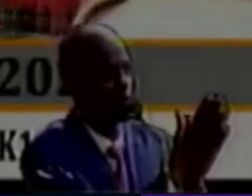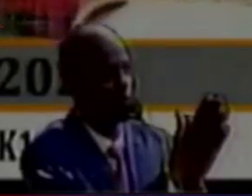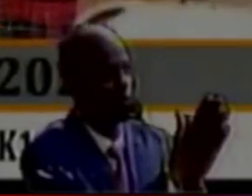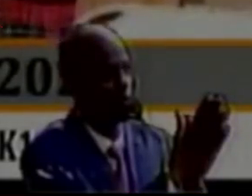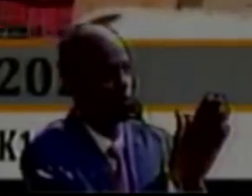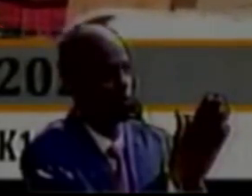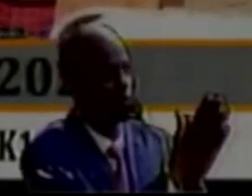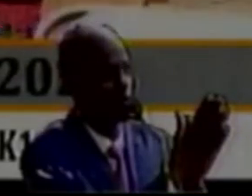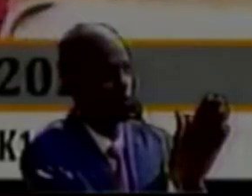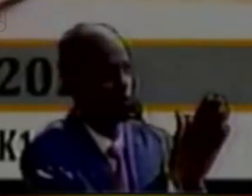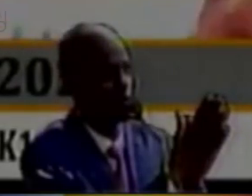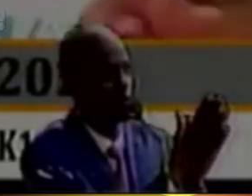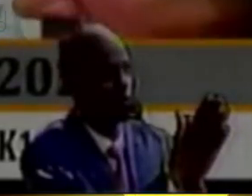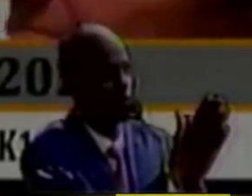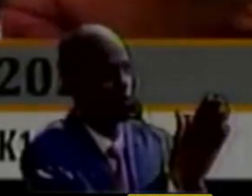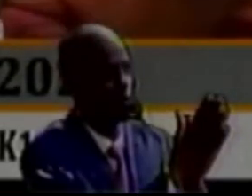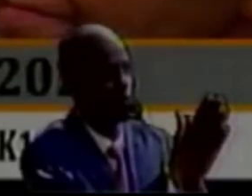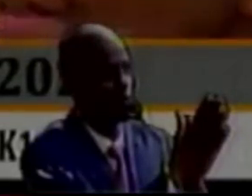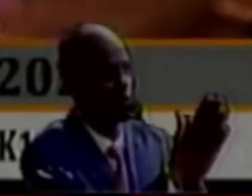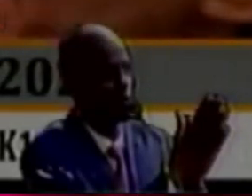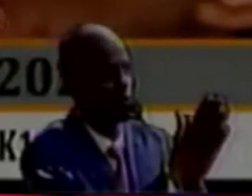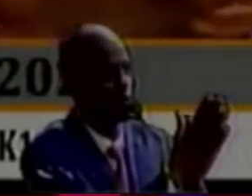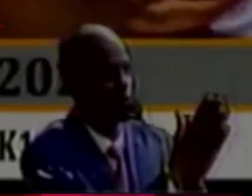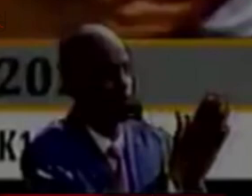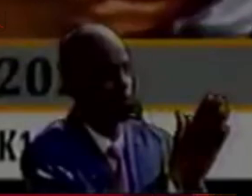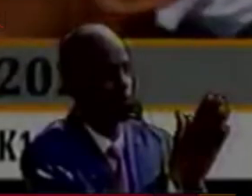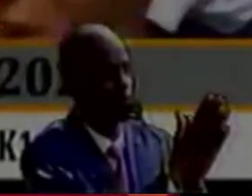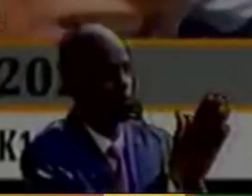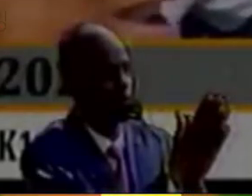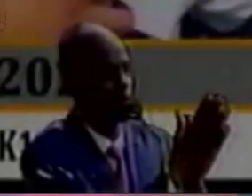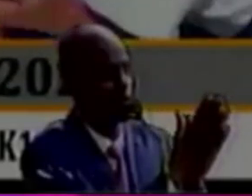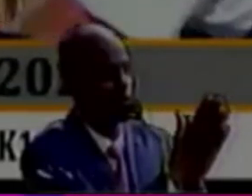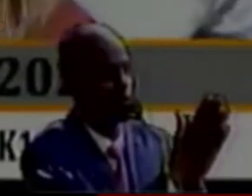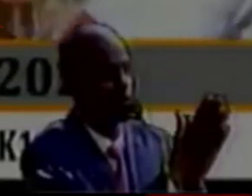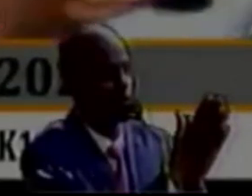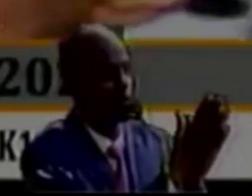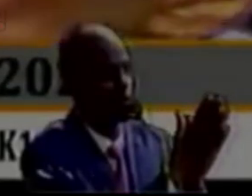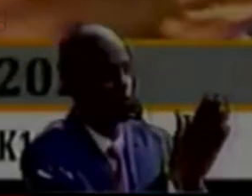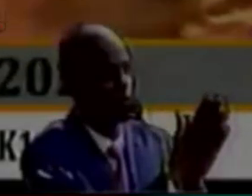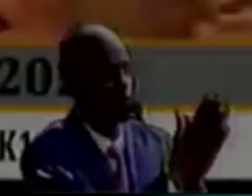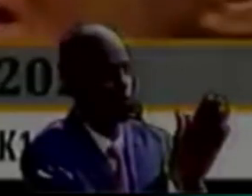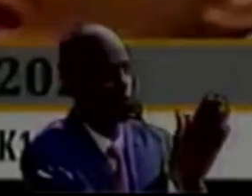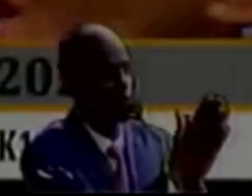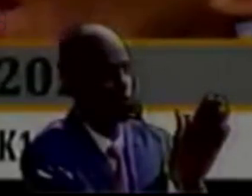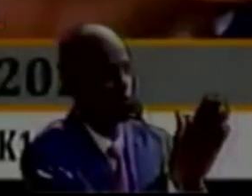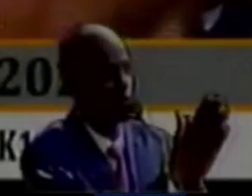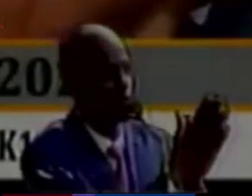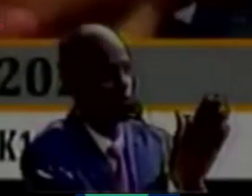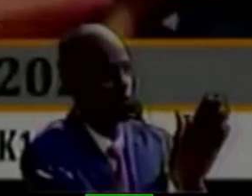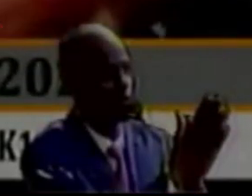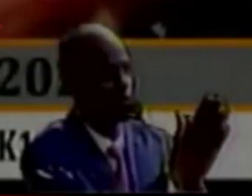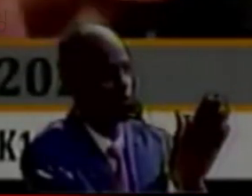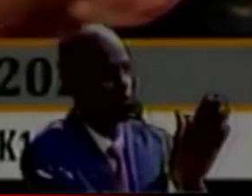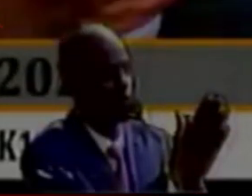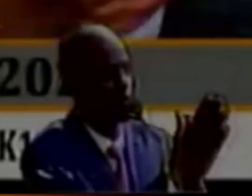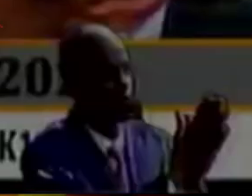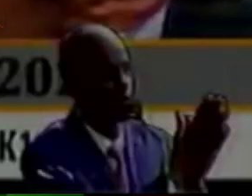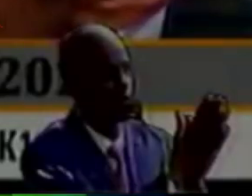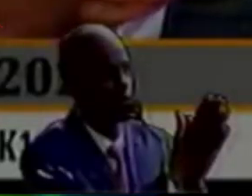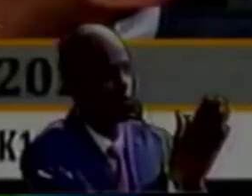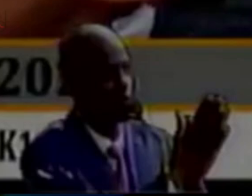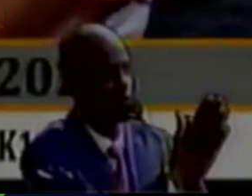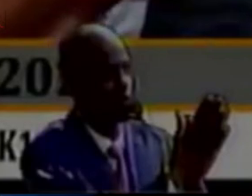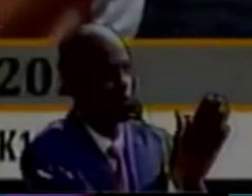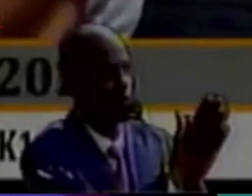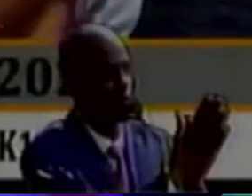près une heure ou deux heures de temps. And they won't make it. Et il n'est pas privé. It's very sad. It's right. Yeah, and so they have everything is